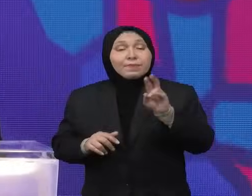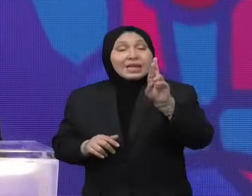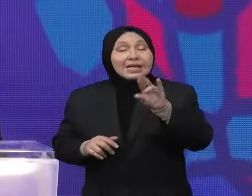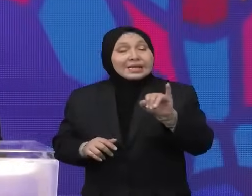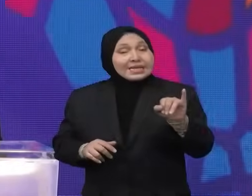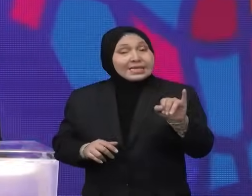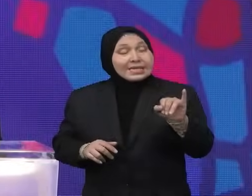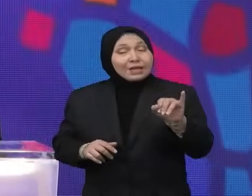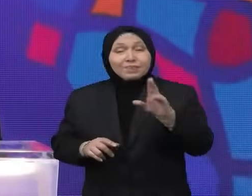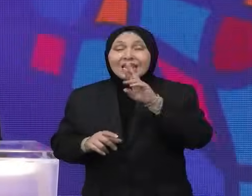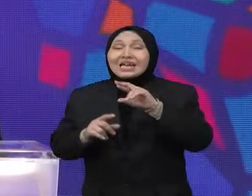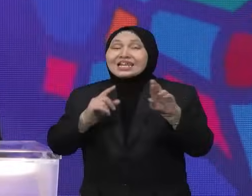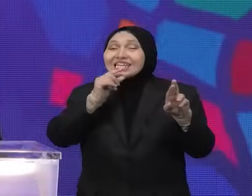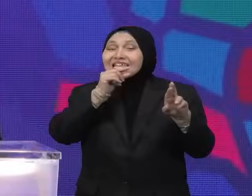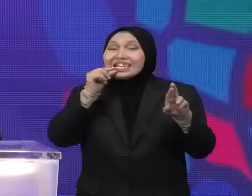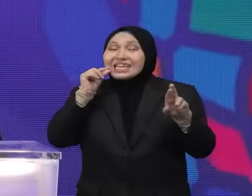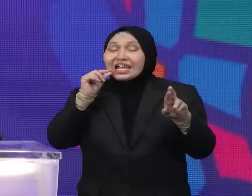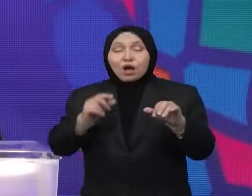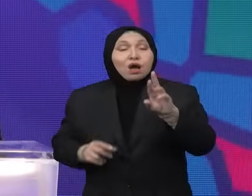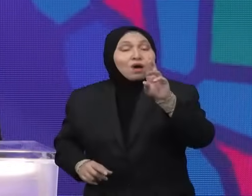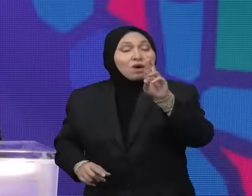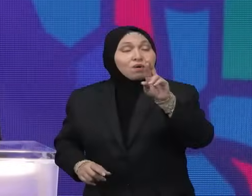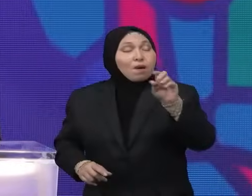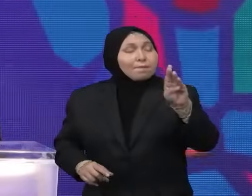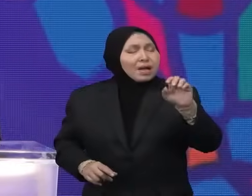ri. Ri. Rabbana